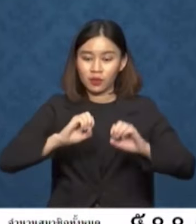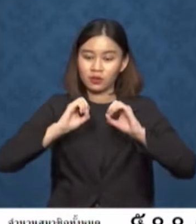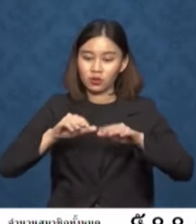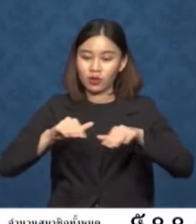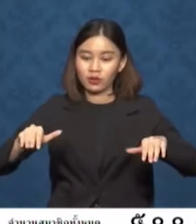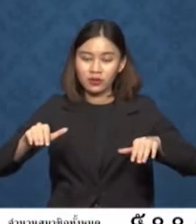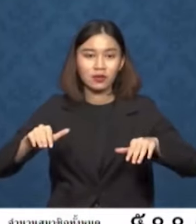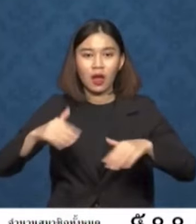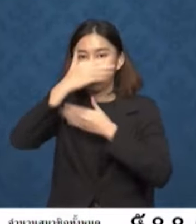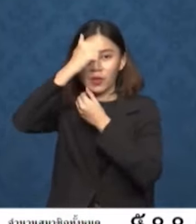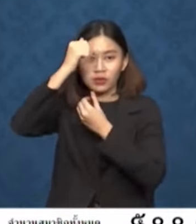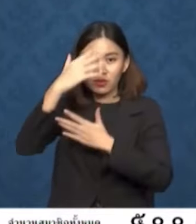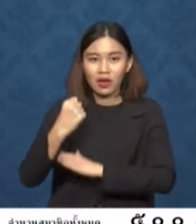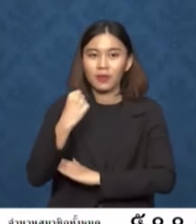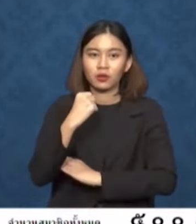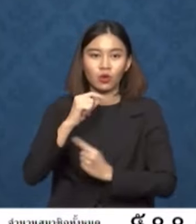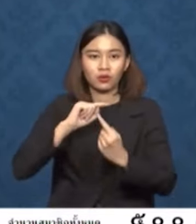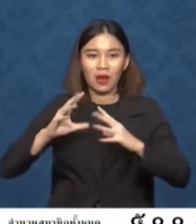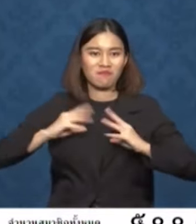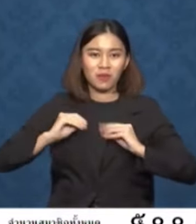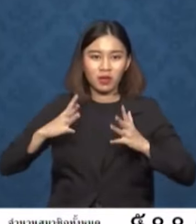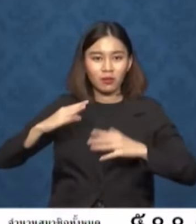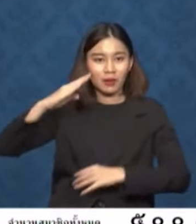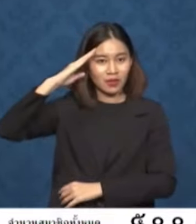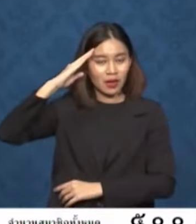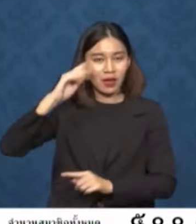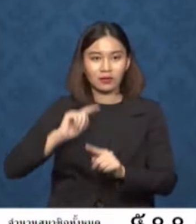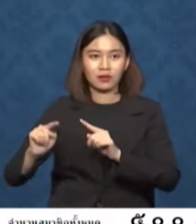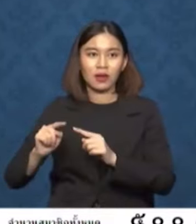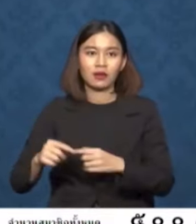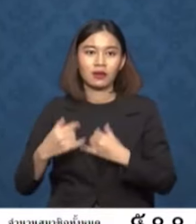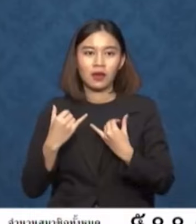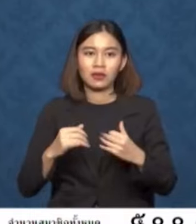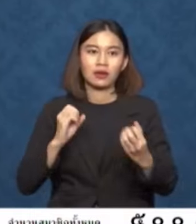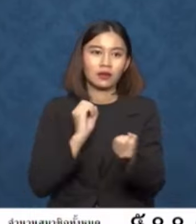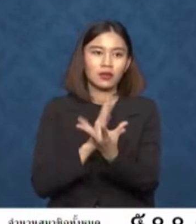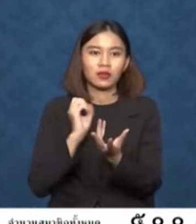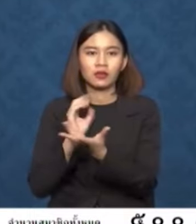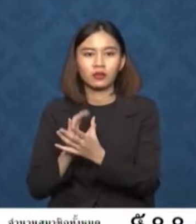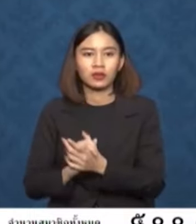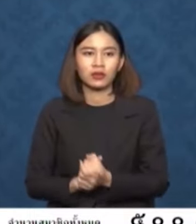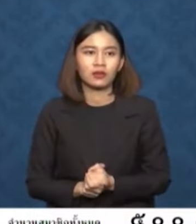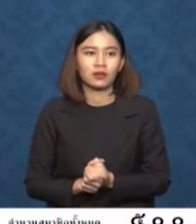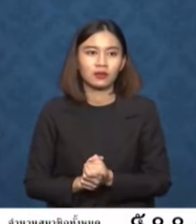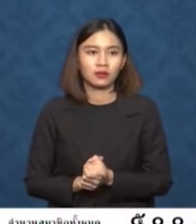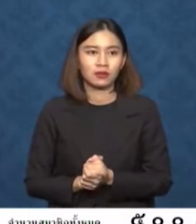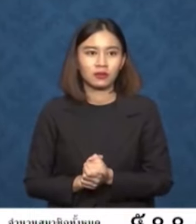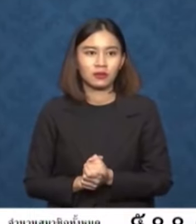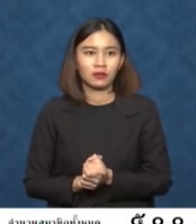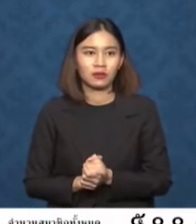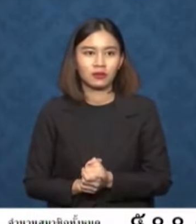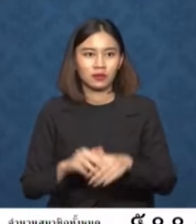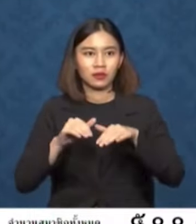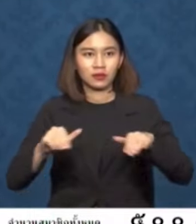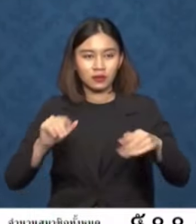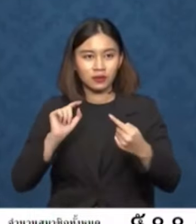เด็กละลิ้งหันหลังให้กับความมั่นคงปฏิเสธกองทัพอันนี้อันตรายนะในขณะที่ประเทศอื่นวันนี้นี่เขาเอาเด็กเขา